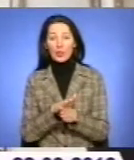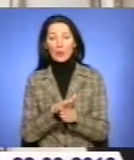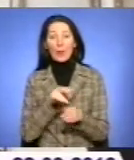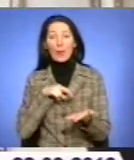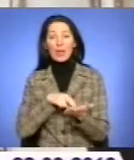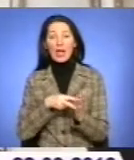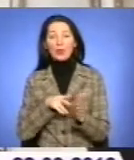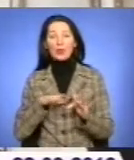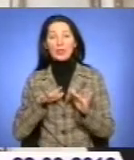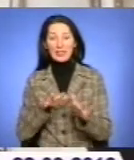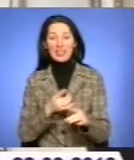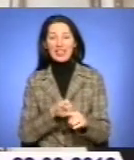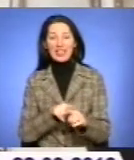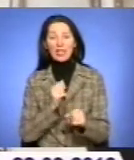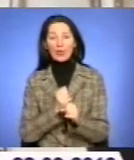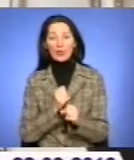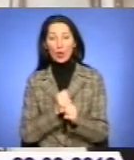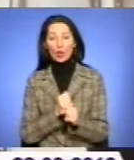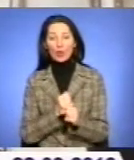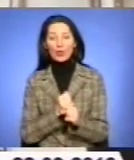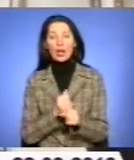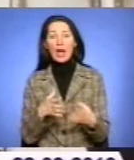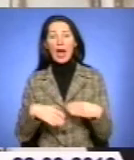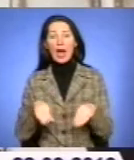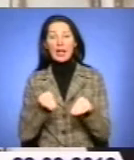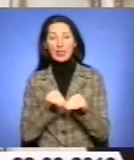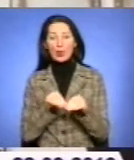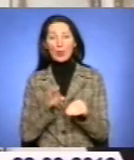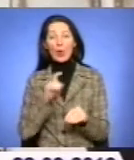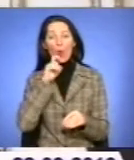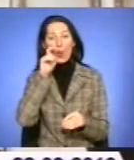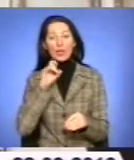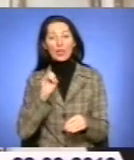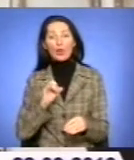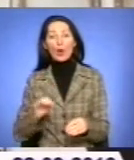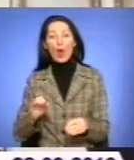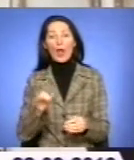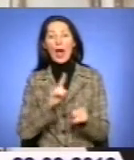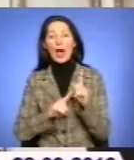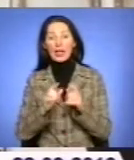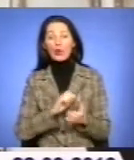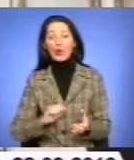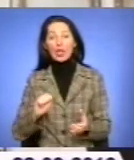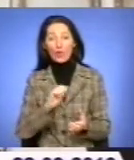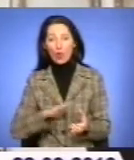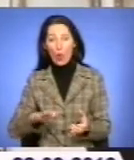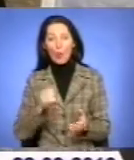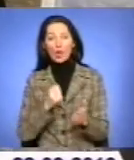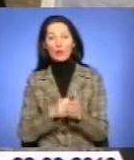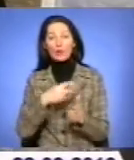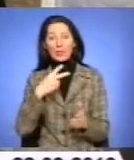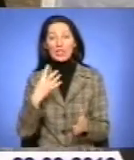плану дій, який відпрацьований разом Україною і Радою Європи до 2014